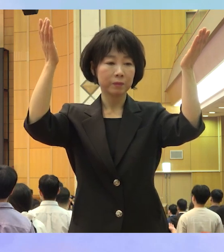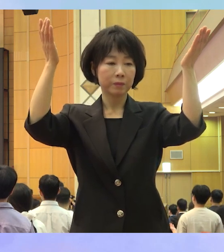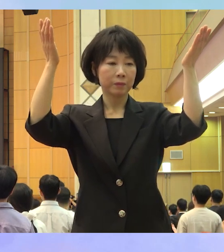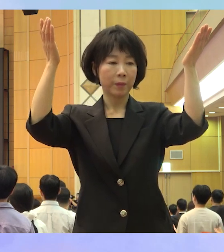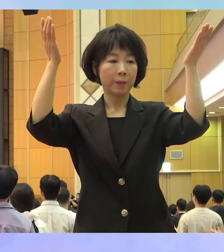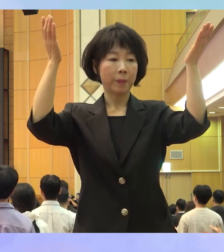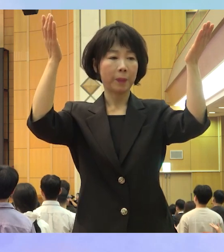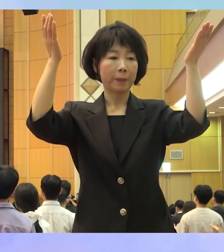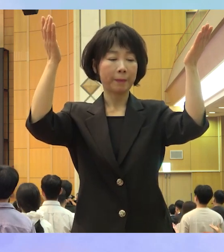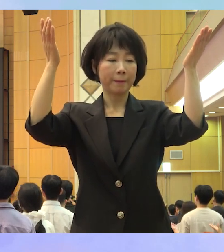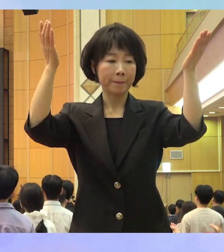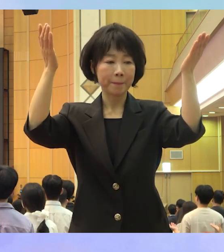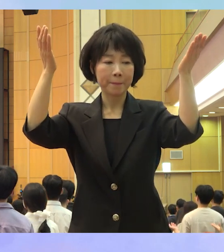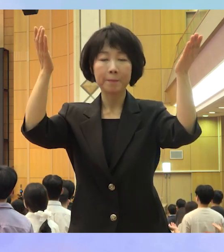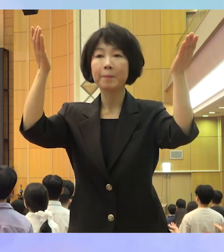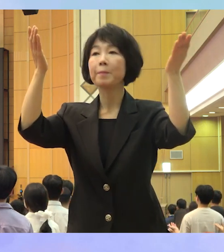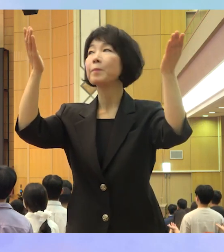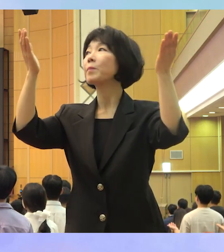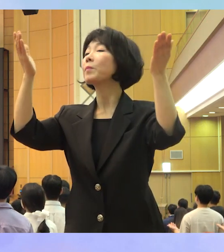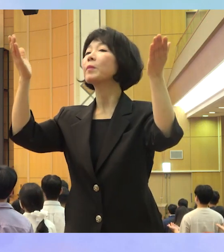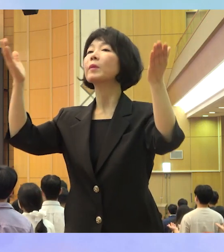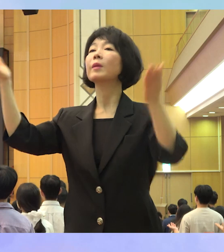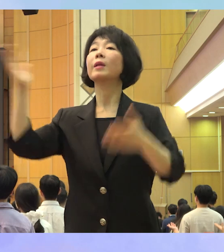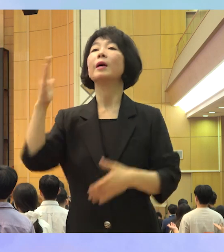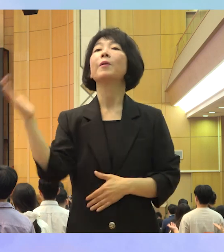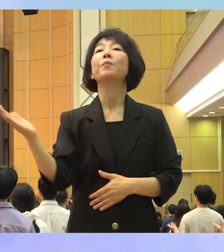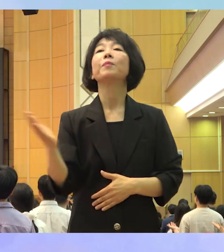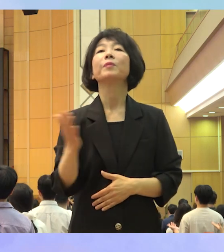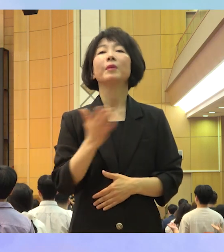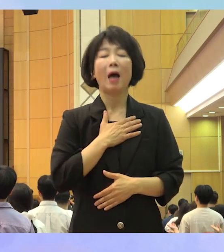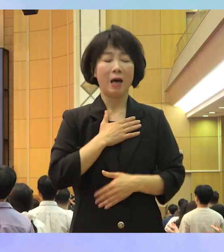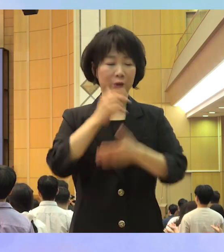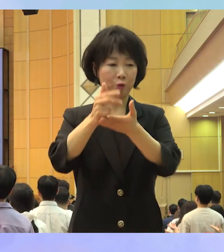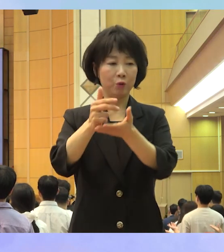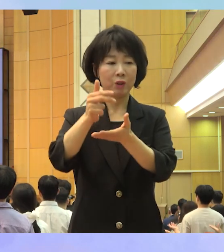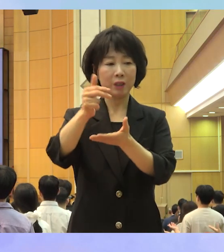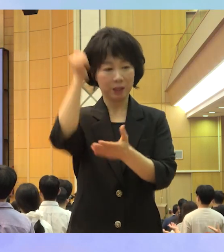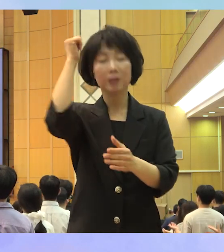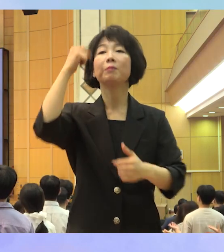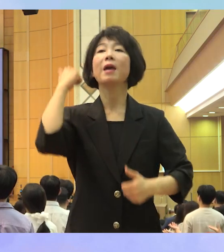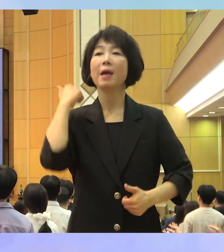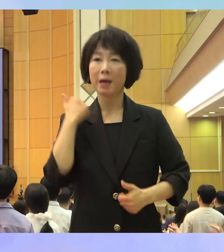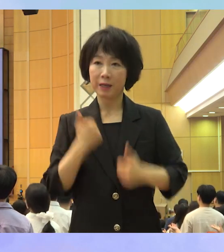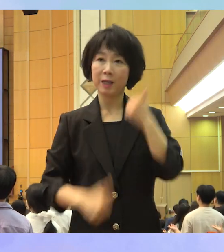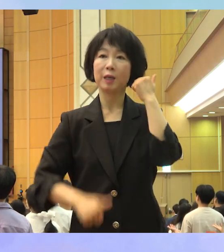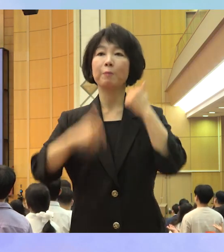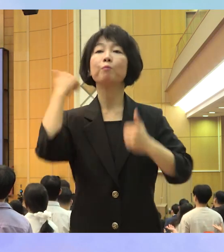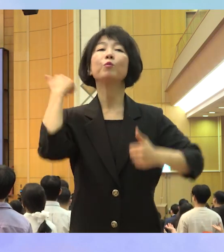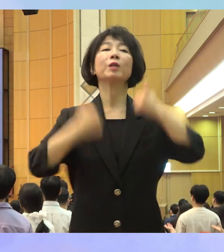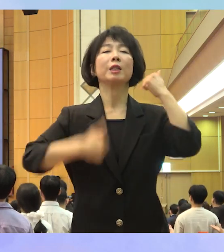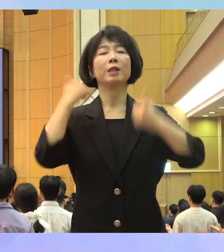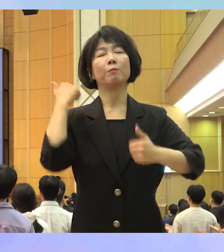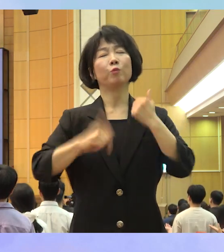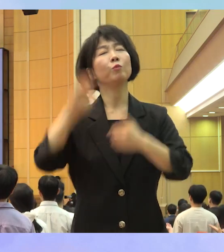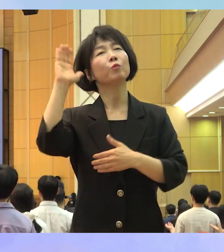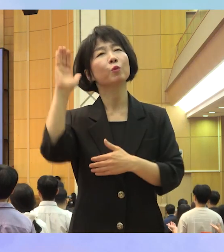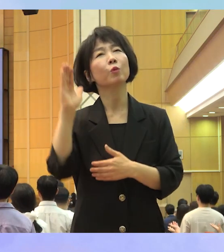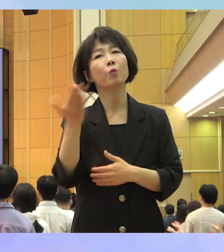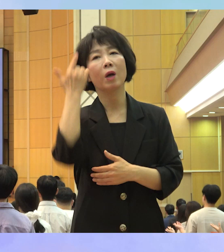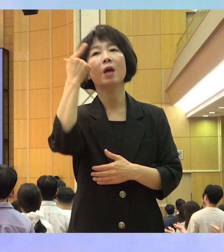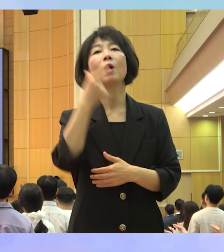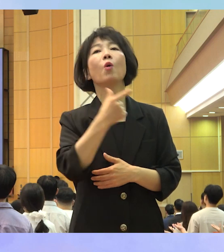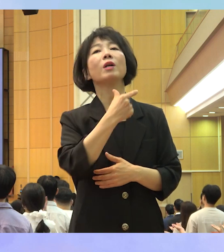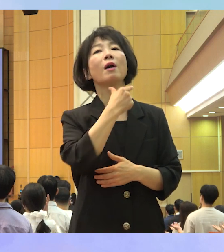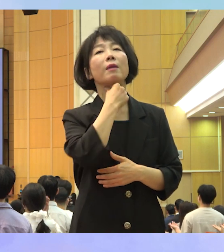나 주님의 기쁨 되기 원하네. 나 주님의 기쁨